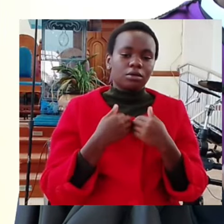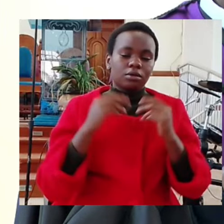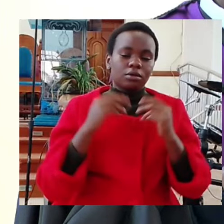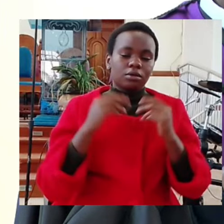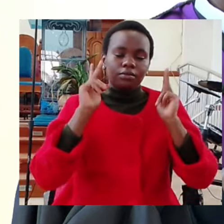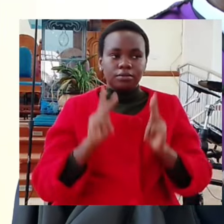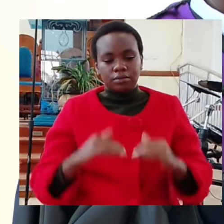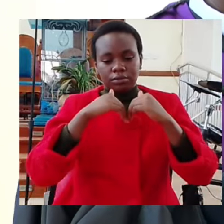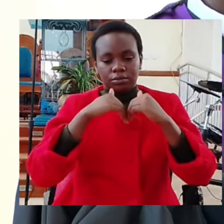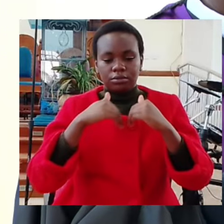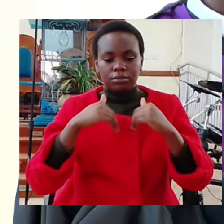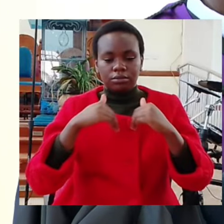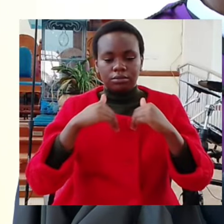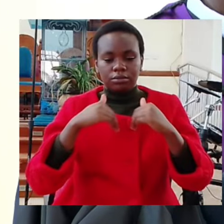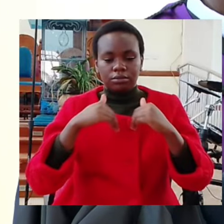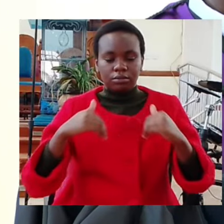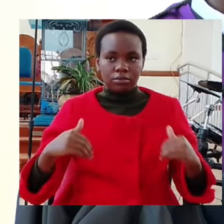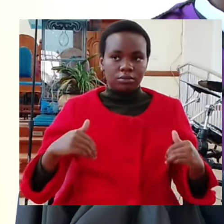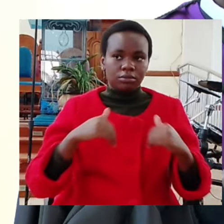Modo kamwe.